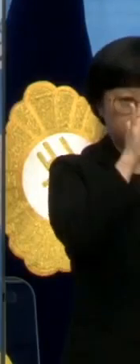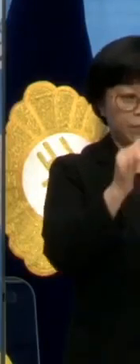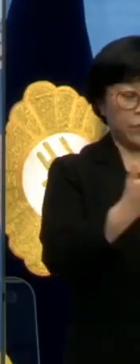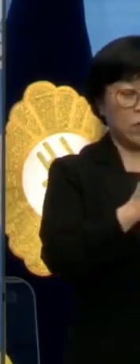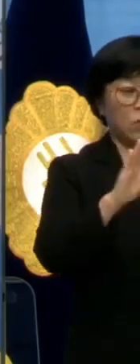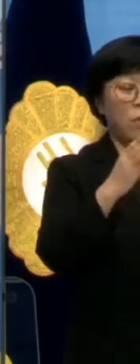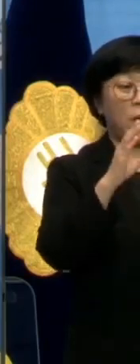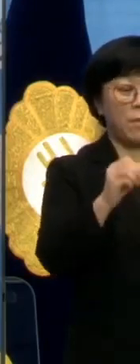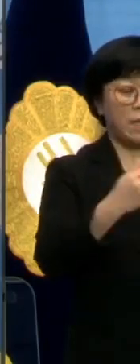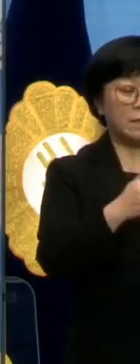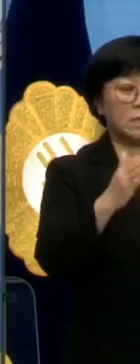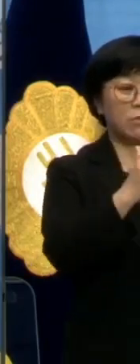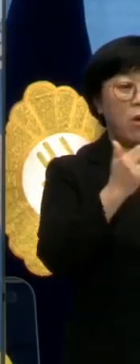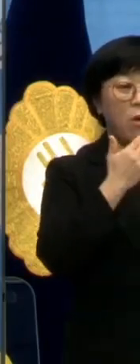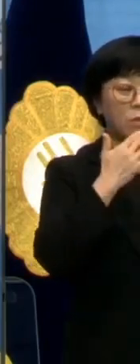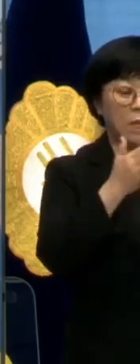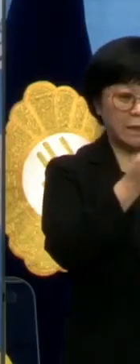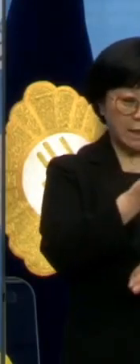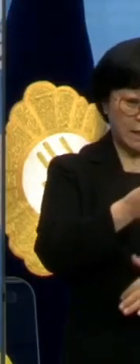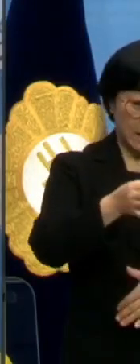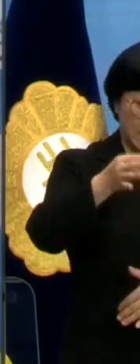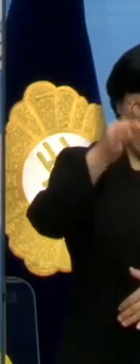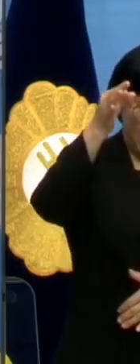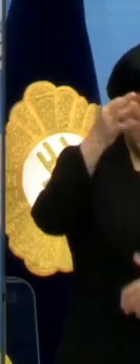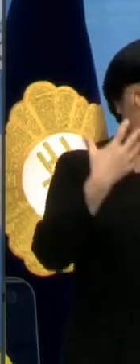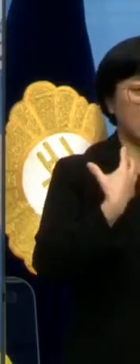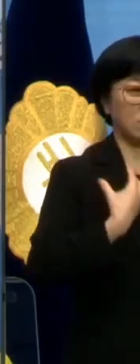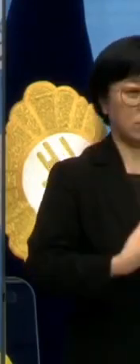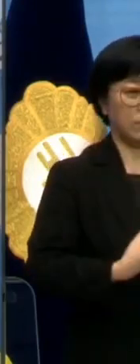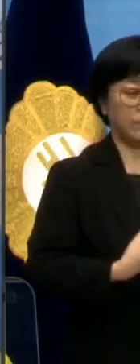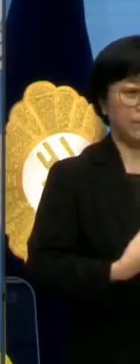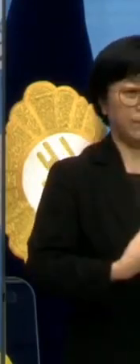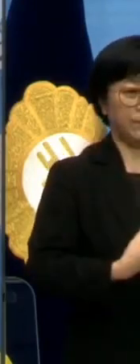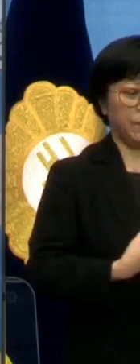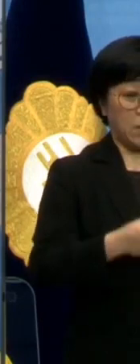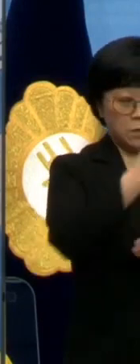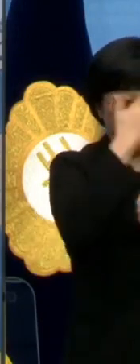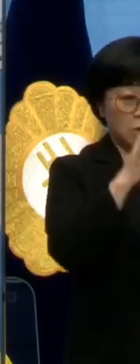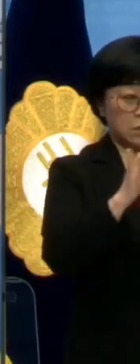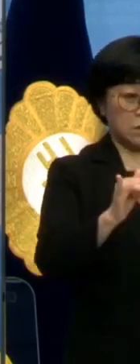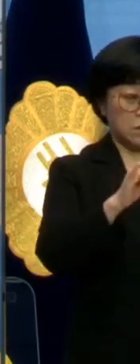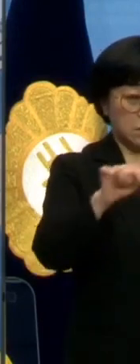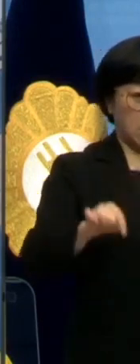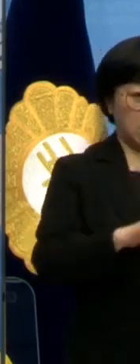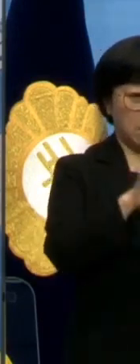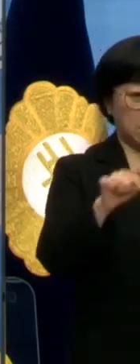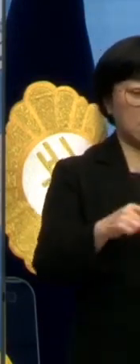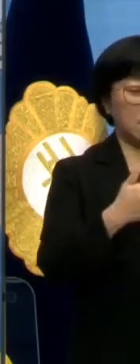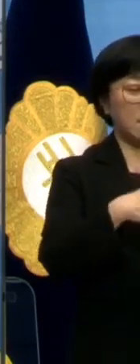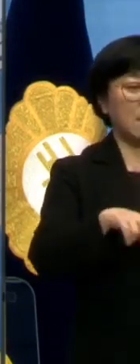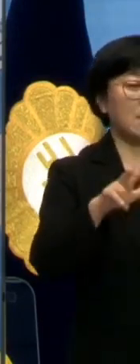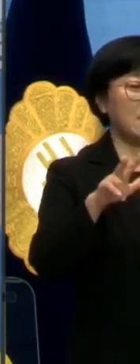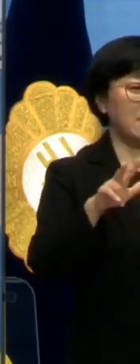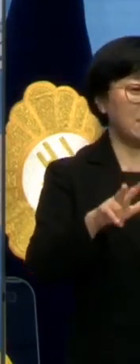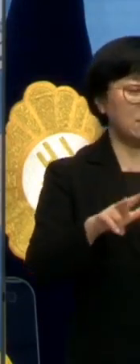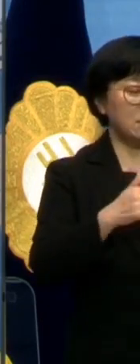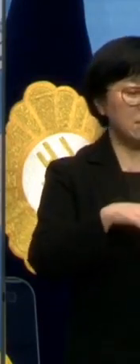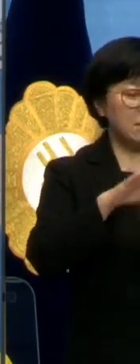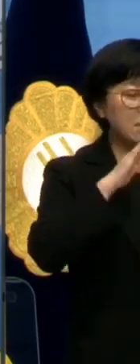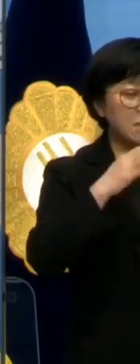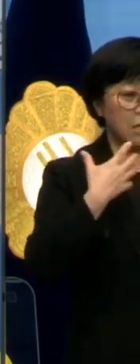900만 무주택 서민은 천정부지로 뛰는 집값에 좌절하고 있습니다. 청년들 사이에서는 이생진망이라는 절망적인